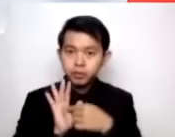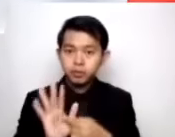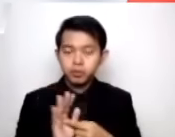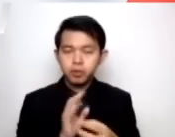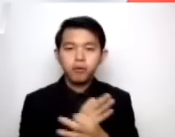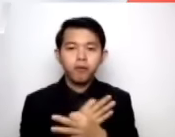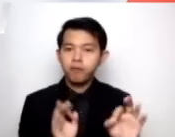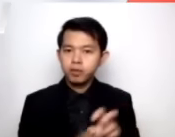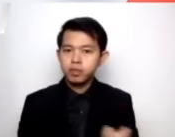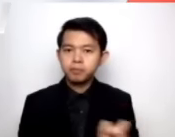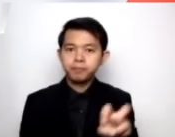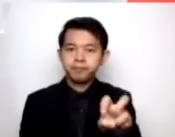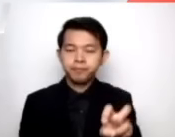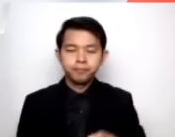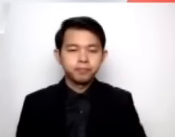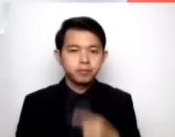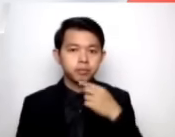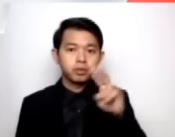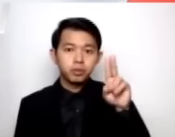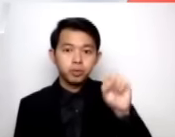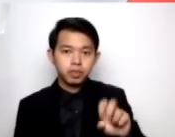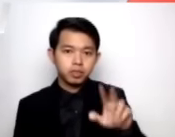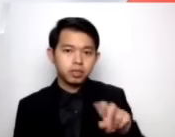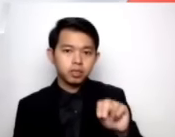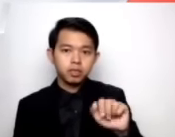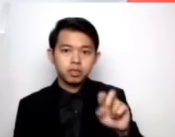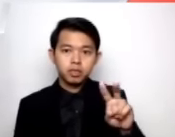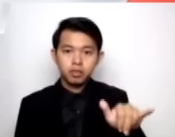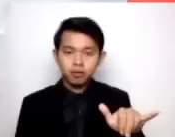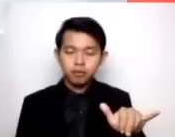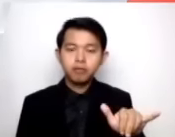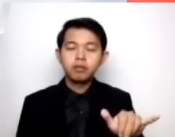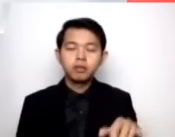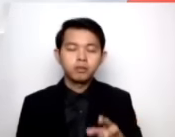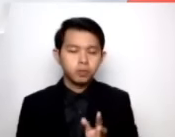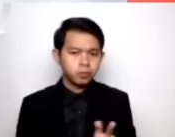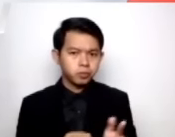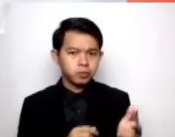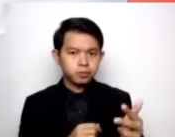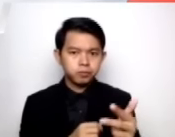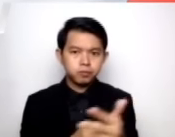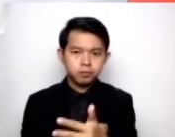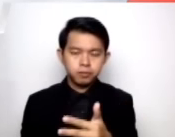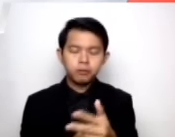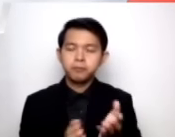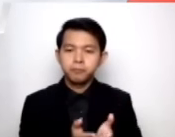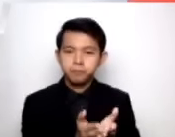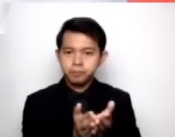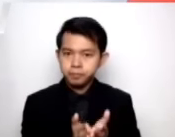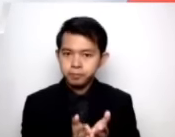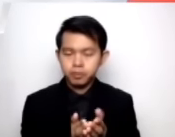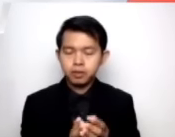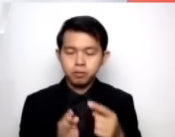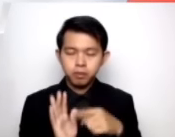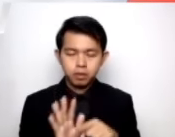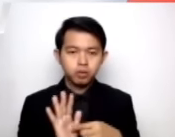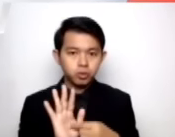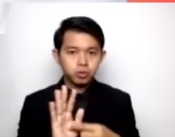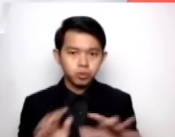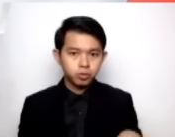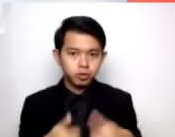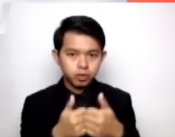Navy, ang pagdaan ng USS Preble sa pinag-aagawang teritoryo ay paghamon sa paglilimitang ginagawa ng China, Taiwan at